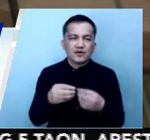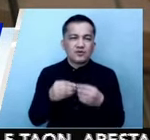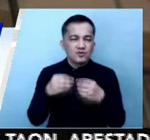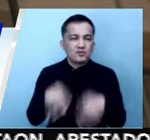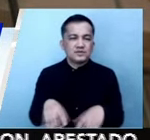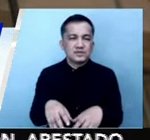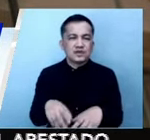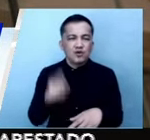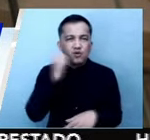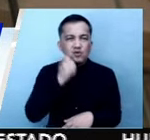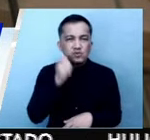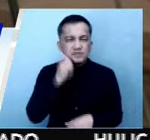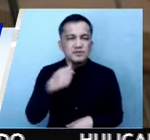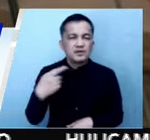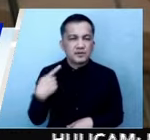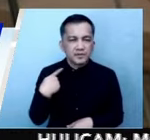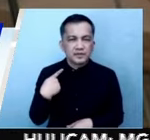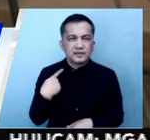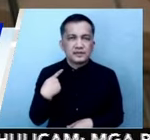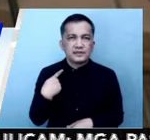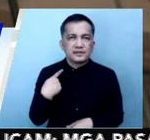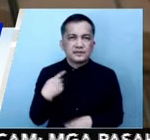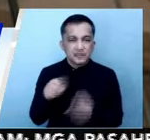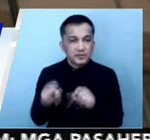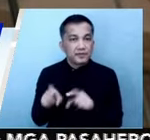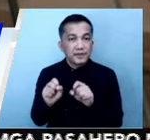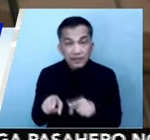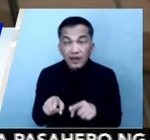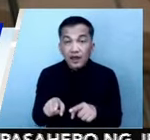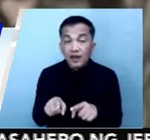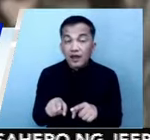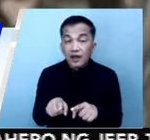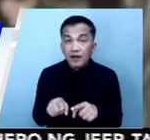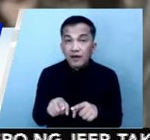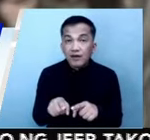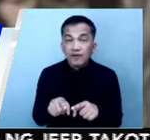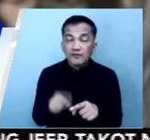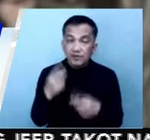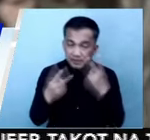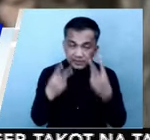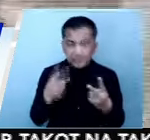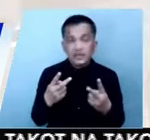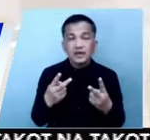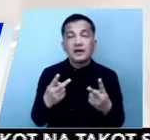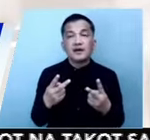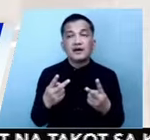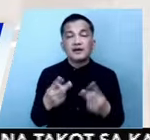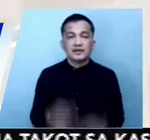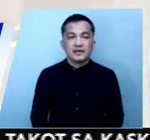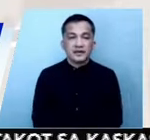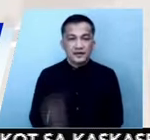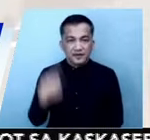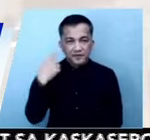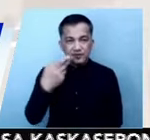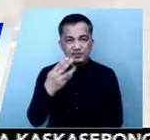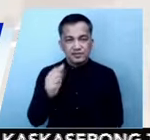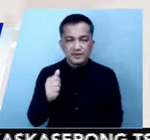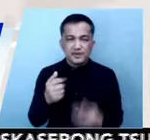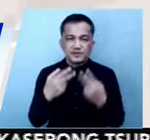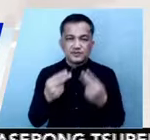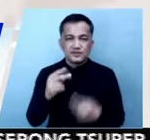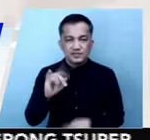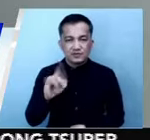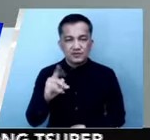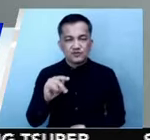kaming nabebenta o bisita. Para sa GMA Integrated News, Dano Tingkungko,